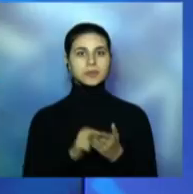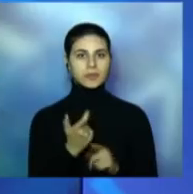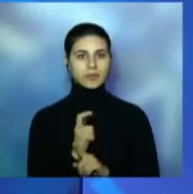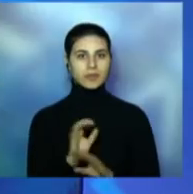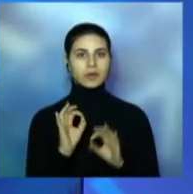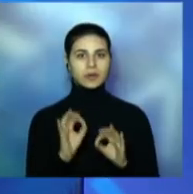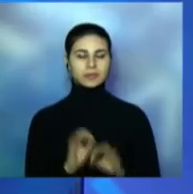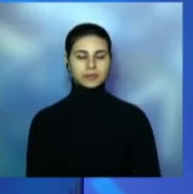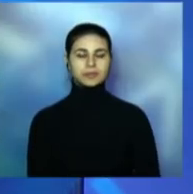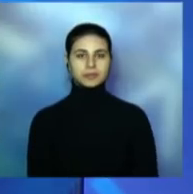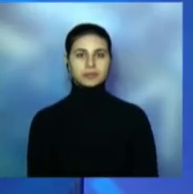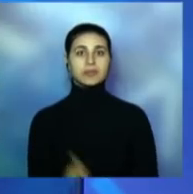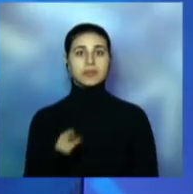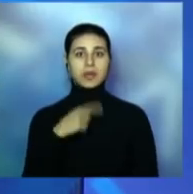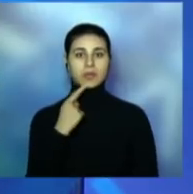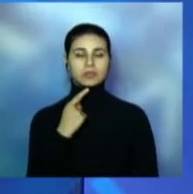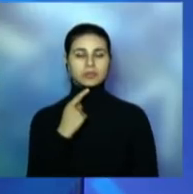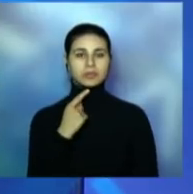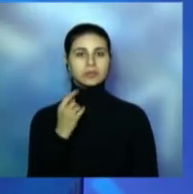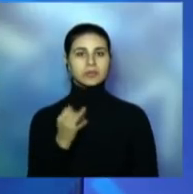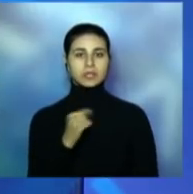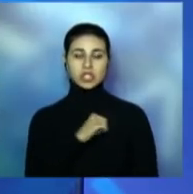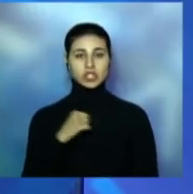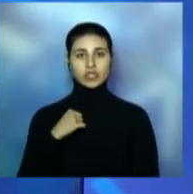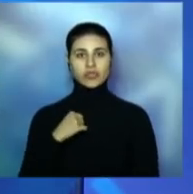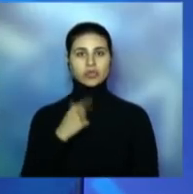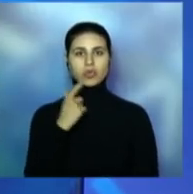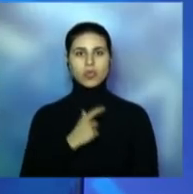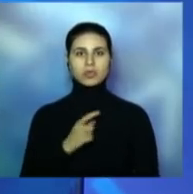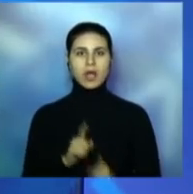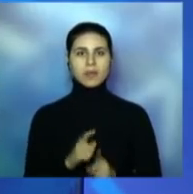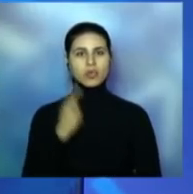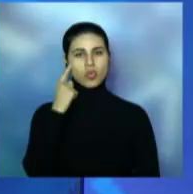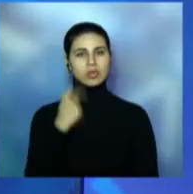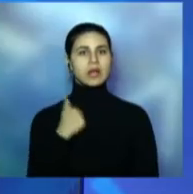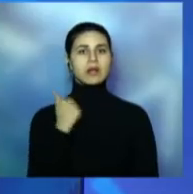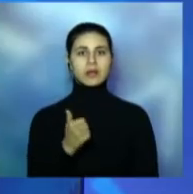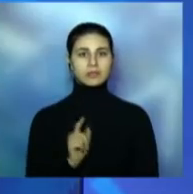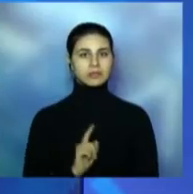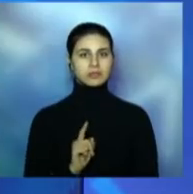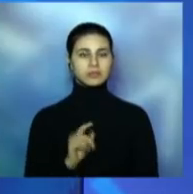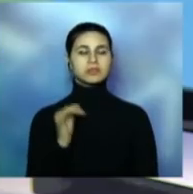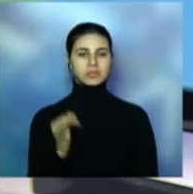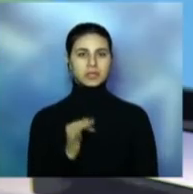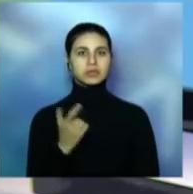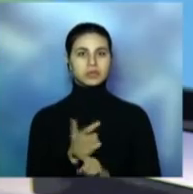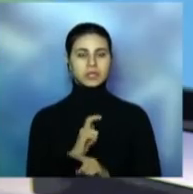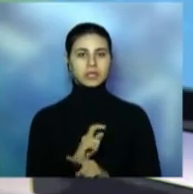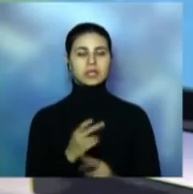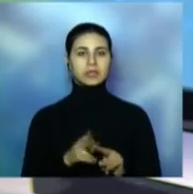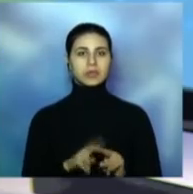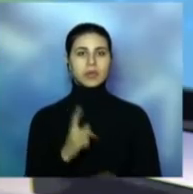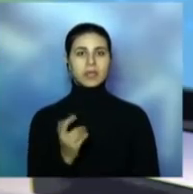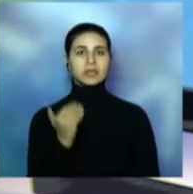Objektorat, არაერთი ღირსების მატარებელია, მაგრამ თვითშეფასება აქვს მაინც დაბალი. არაჩვეულებრივი საკითხი დასვა, რადგან ერთი